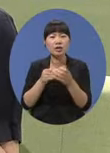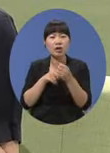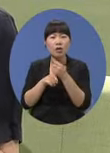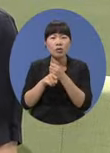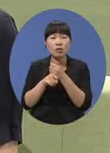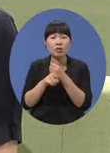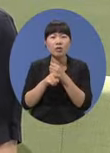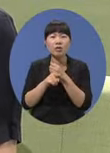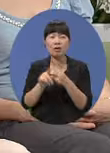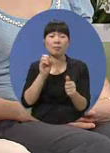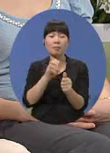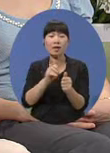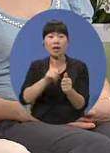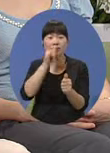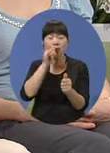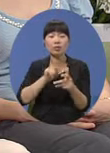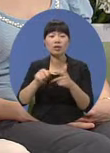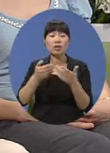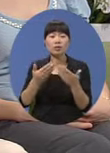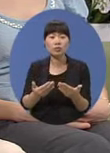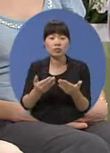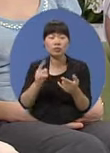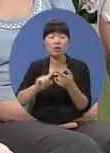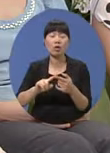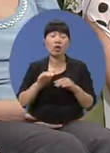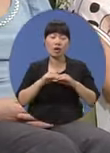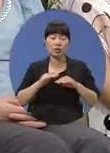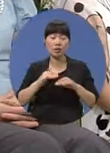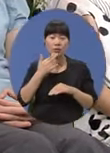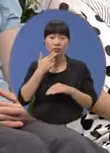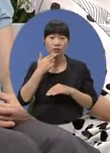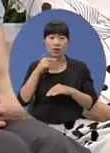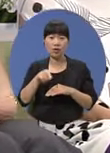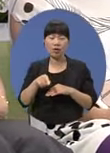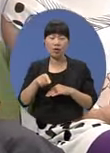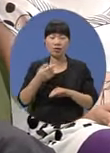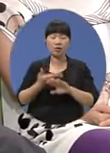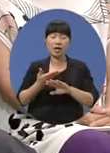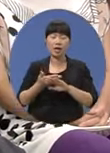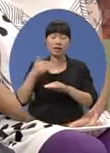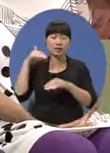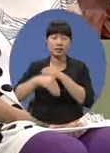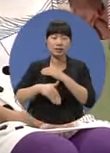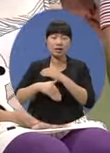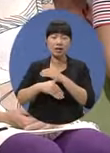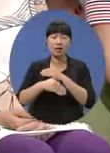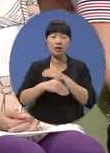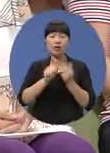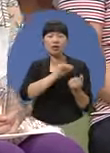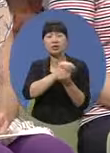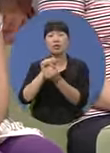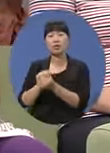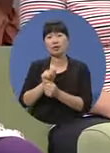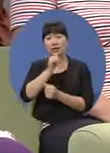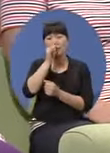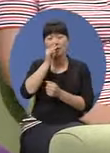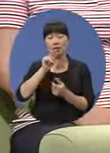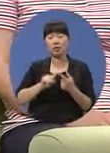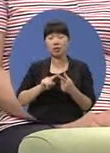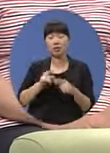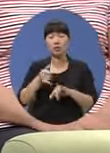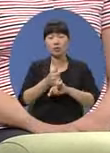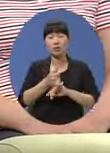그 이유를 이야기하고 이해하고 그걸 다루지 않는 한에는 이것은 자꾸 다른 형태로 자꾸 옮겨질 수 있다는 거. 이거를